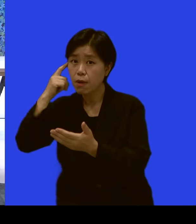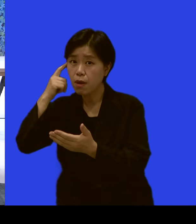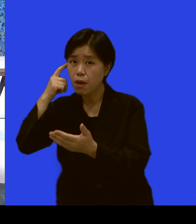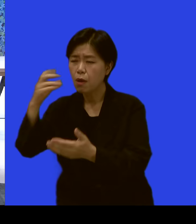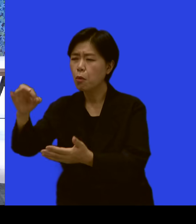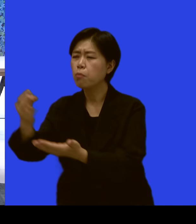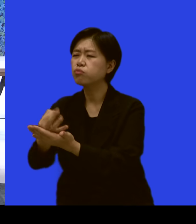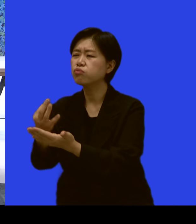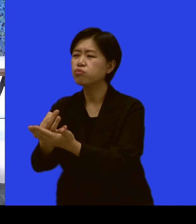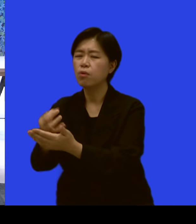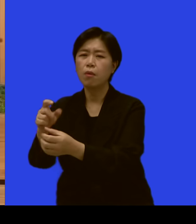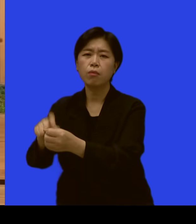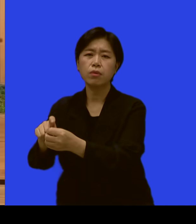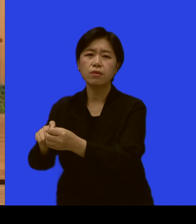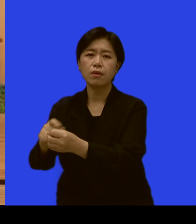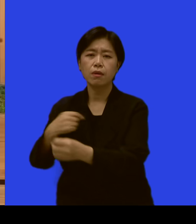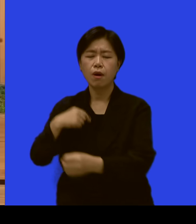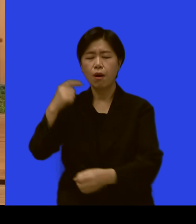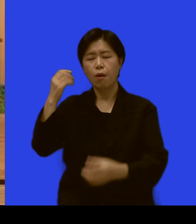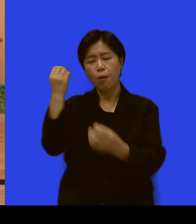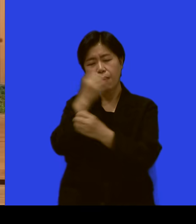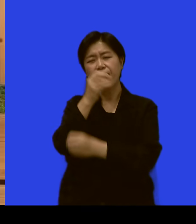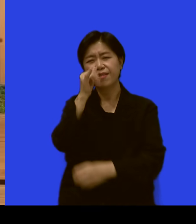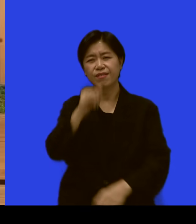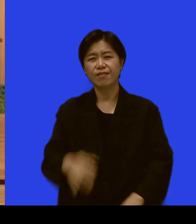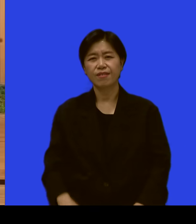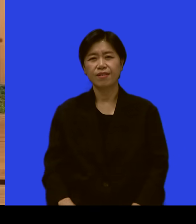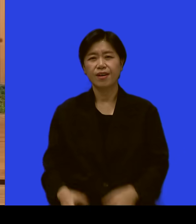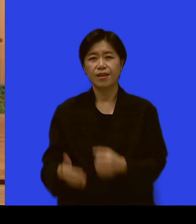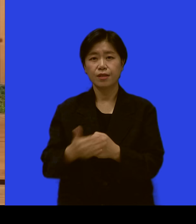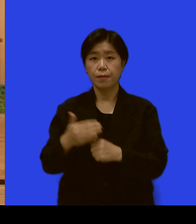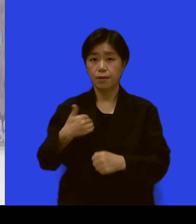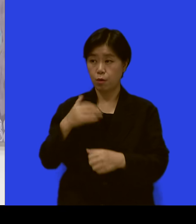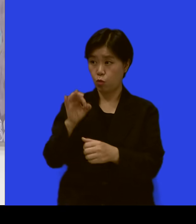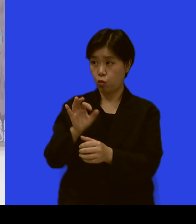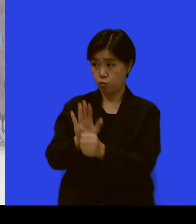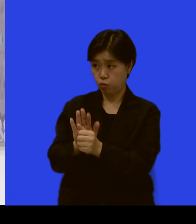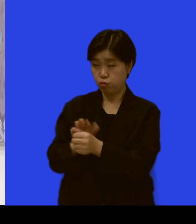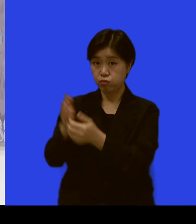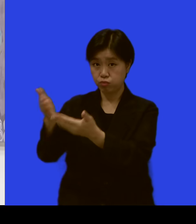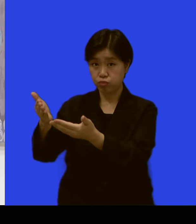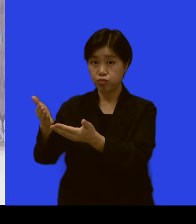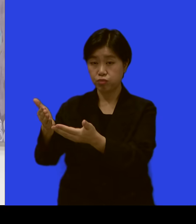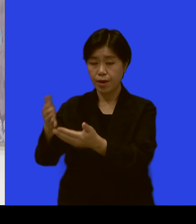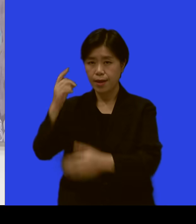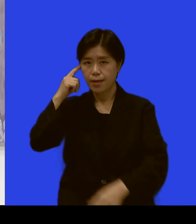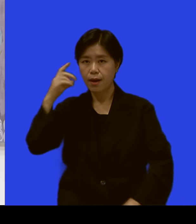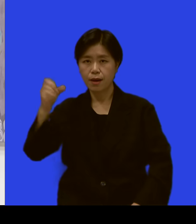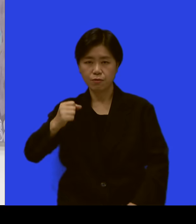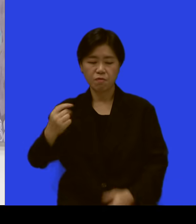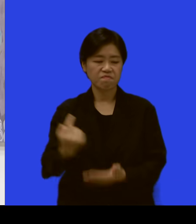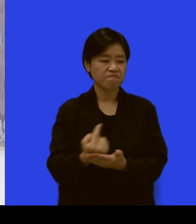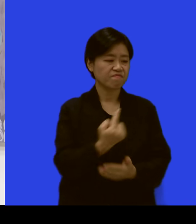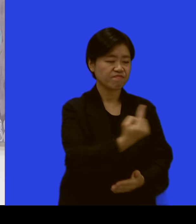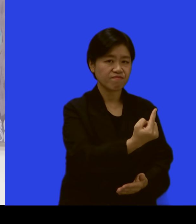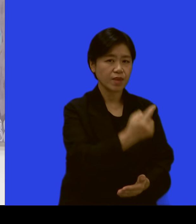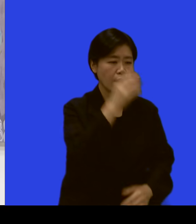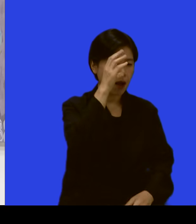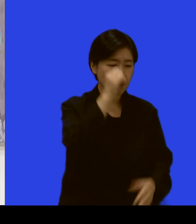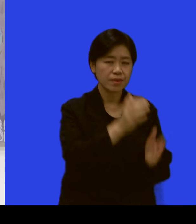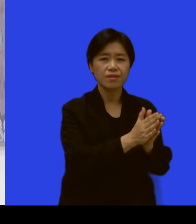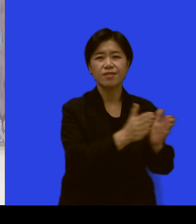이런 꼴 안 보고 살게 해드리겠다. 뭐 이런 마음을 가지고 예. 나가서 이제 여러 가지 알바를 하다가 정착하게 된 게 조금